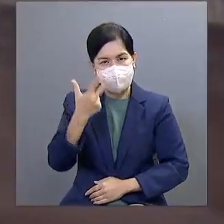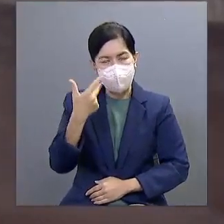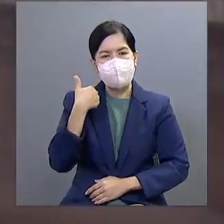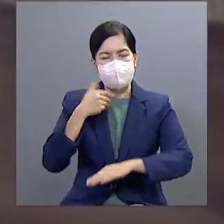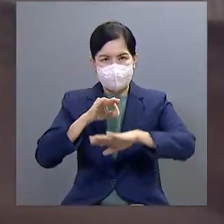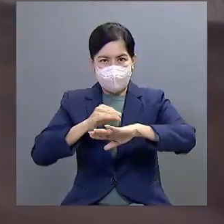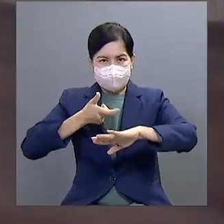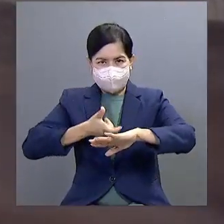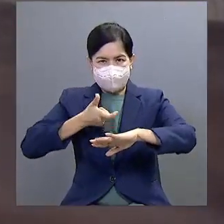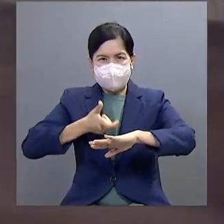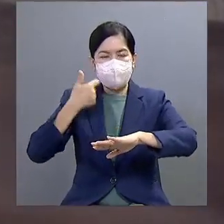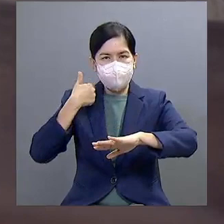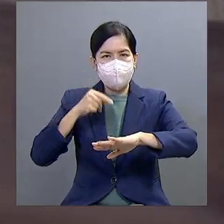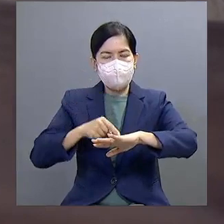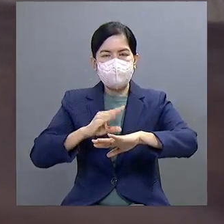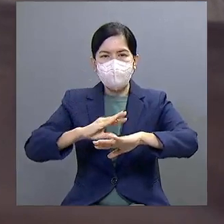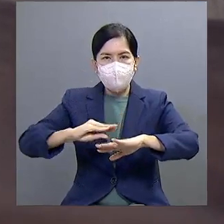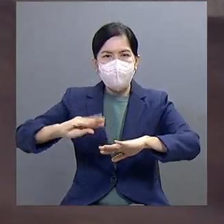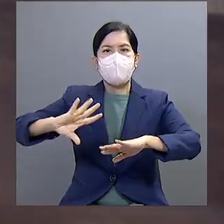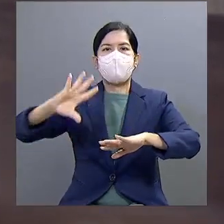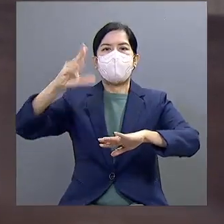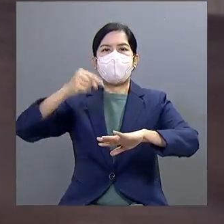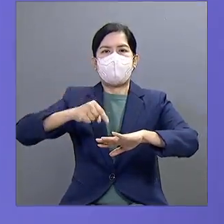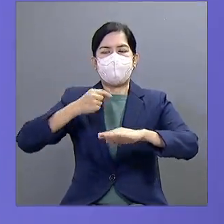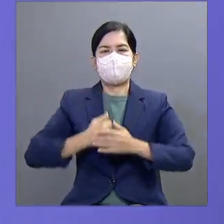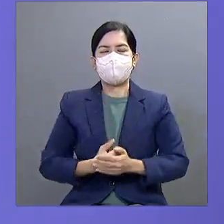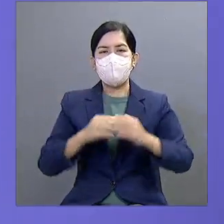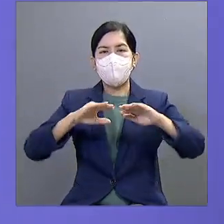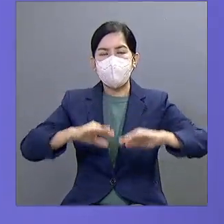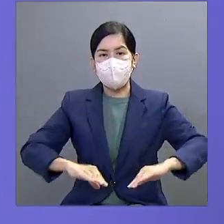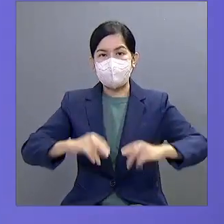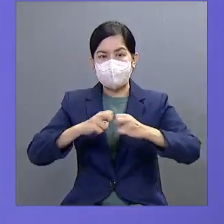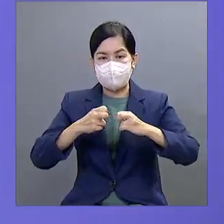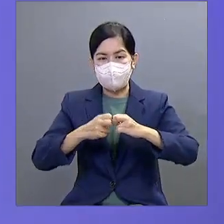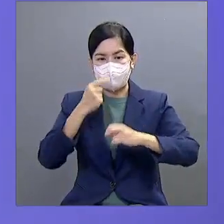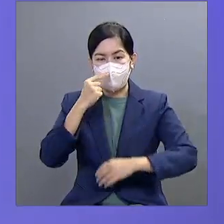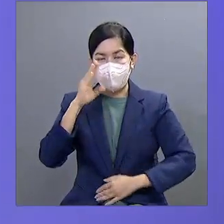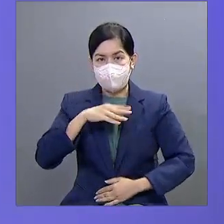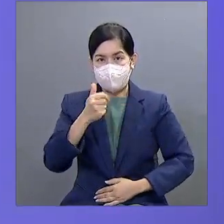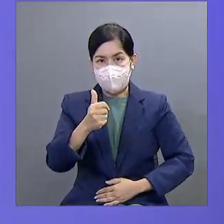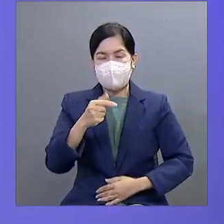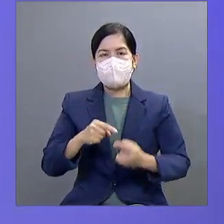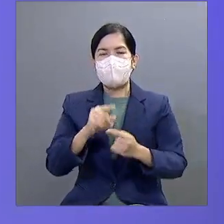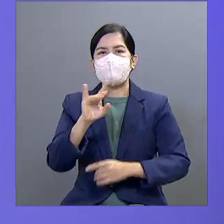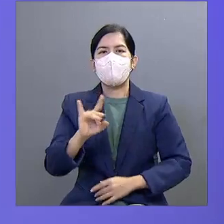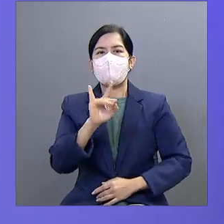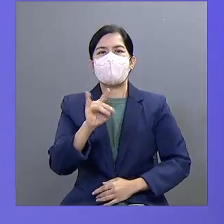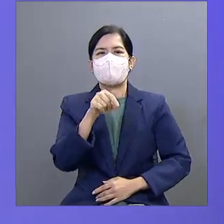หายไปก็จะทำให้ลดกลิ่นนะคะแล้วก็ทำให้สัตว์เลี้ยงไม่มาฉี่ที่เดิมนะคะ